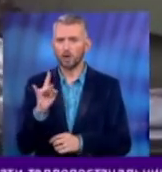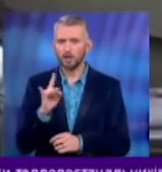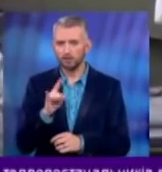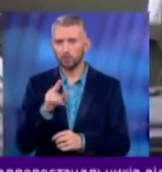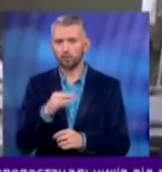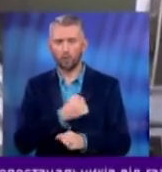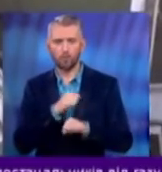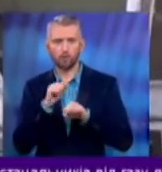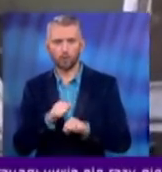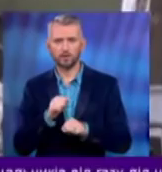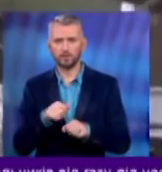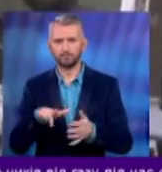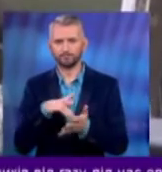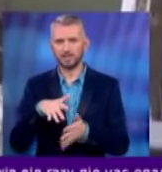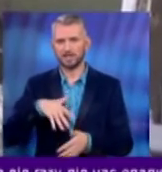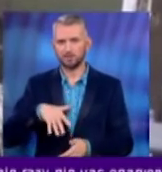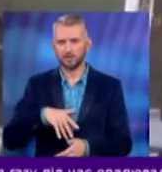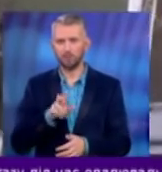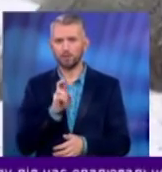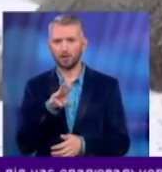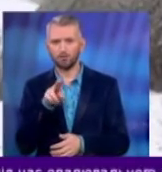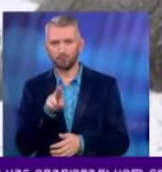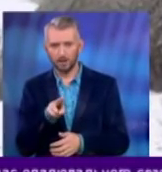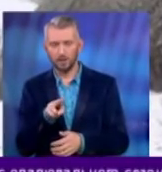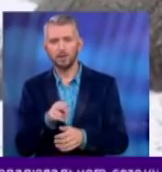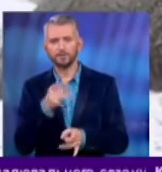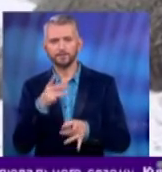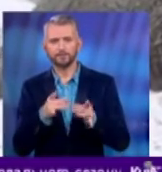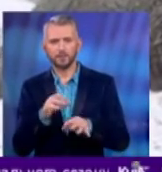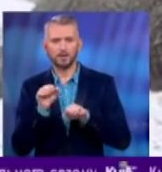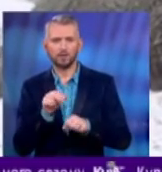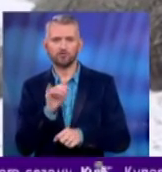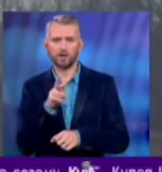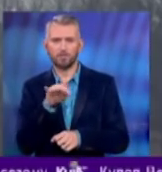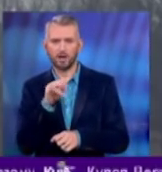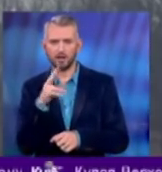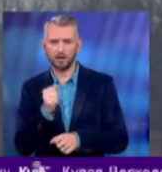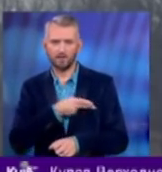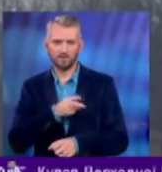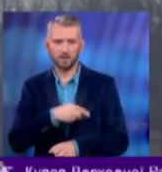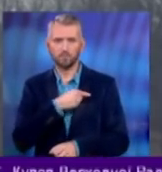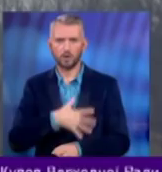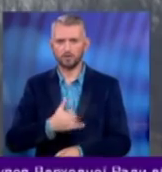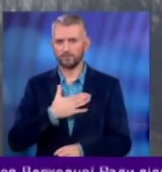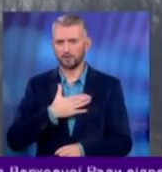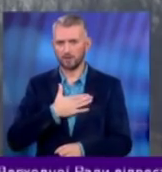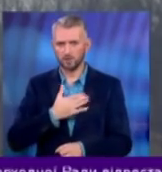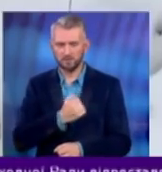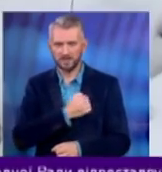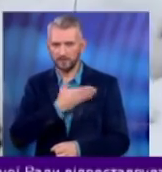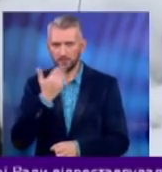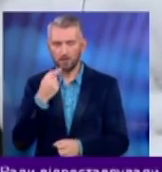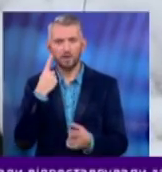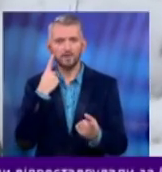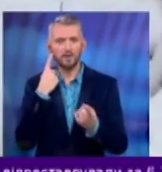по оборонцях Кримського. З БМП обстрілювали захисників Чермалика. Втрати поранень у наших бійців немає. За даними розвідки,